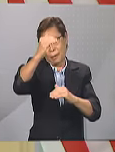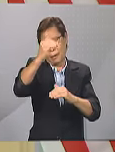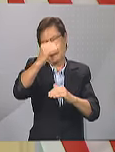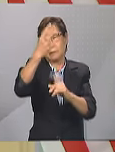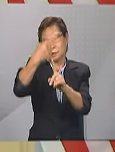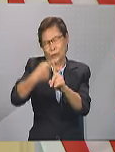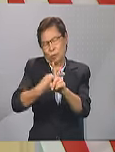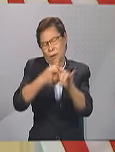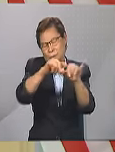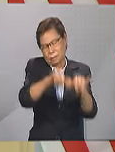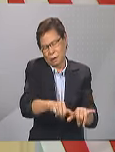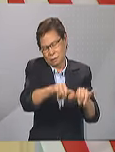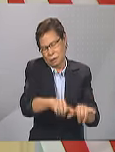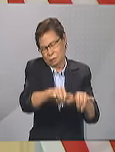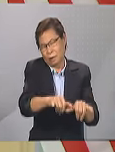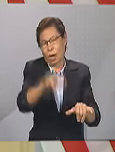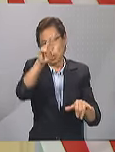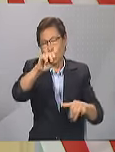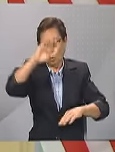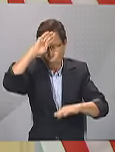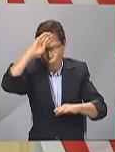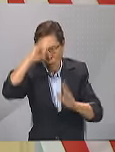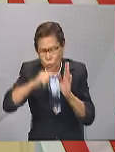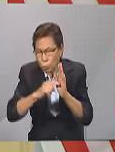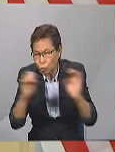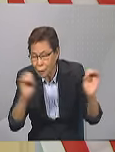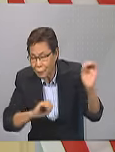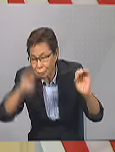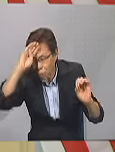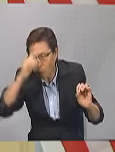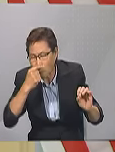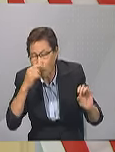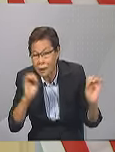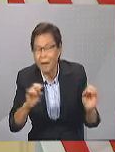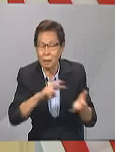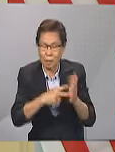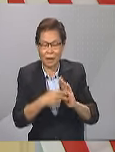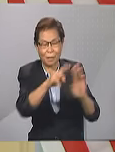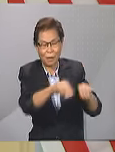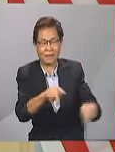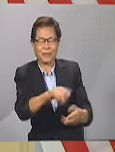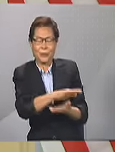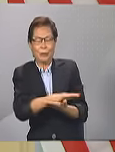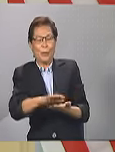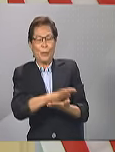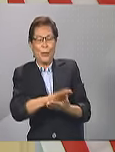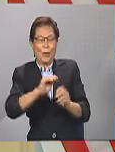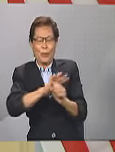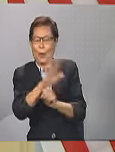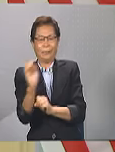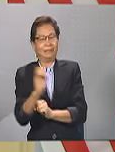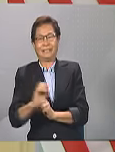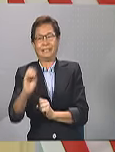daripada satu bulan dan tidak ada gejala mereka dianggap sebagai bersih dan selamat daripada jangkitan